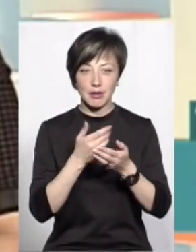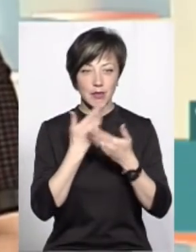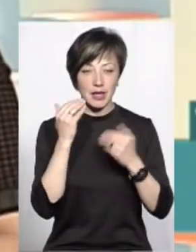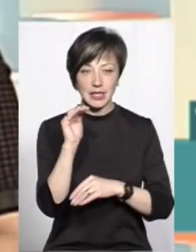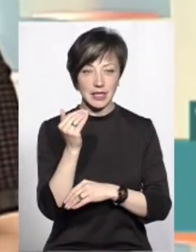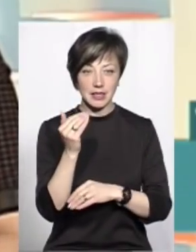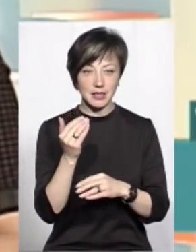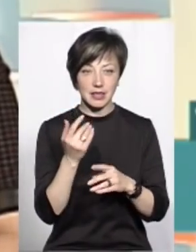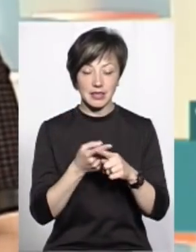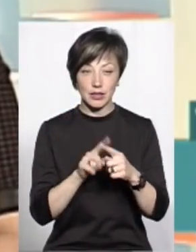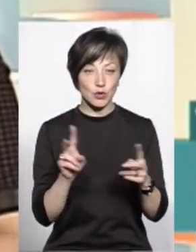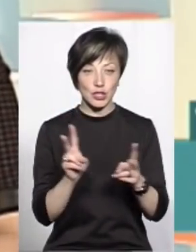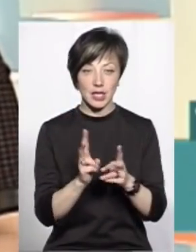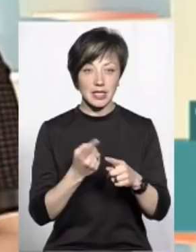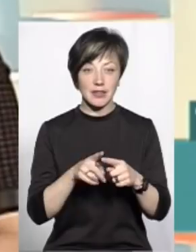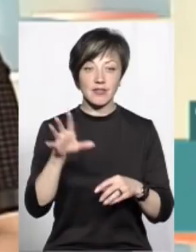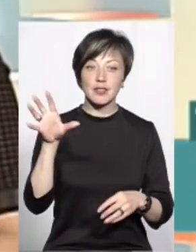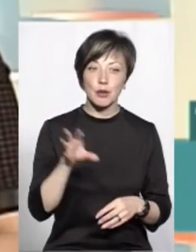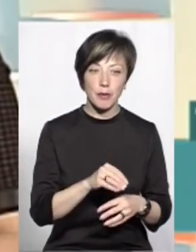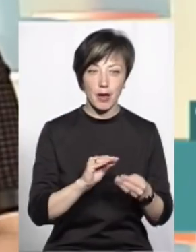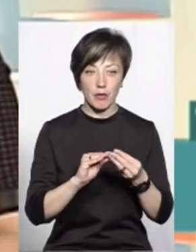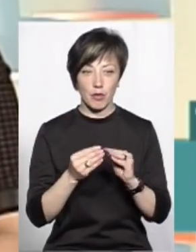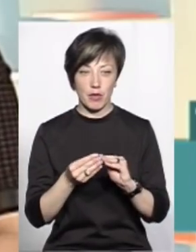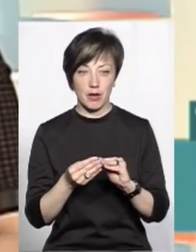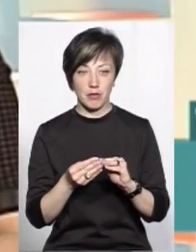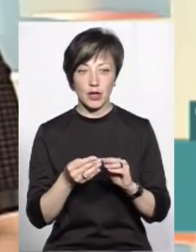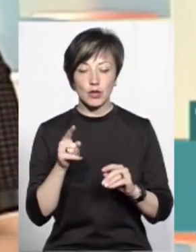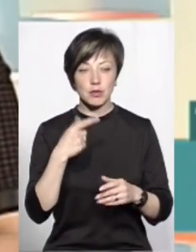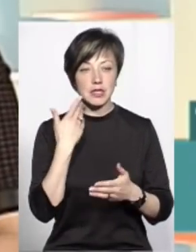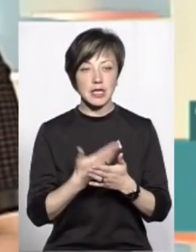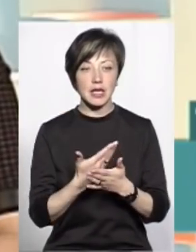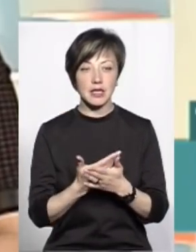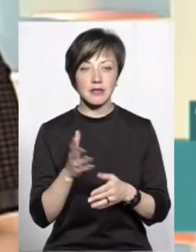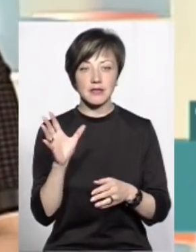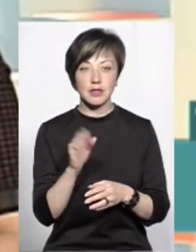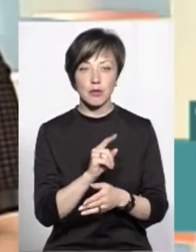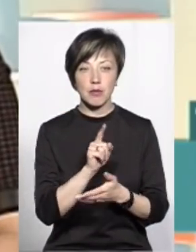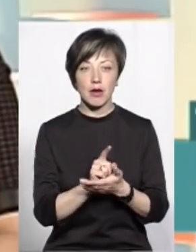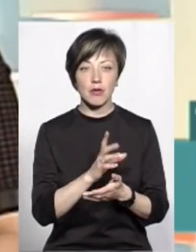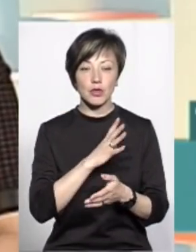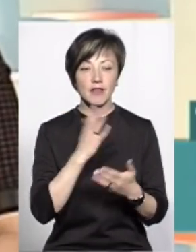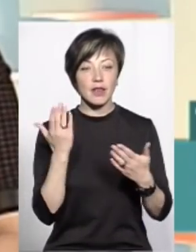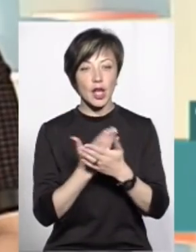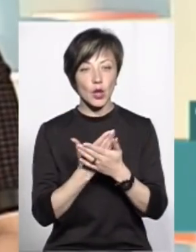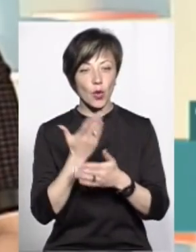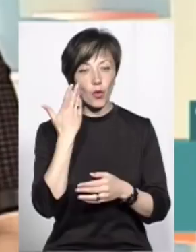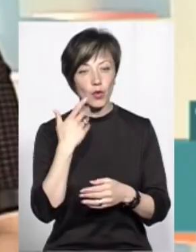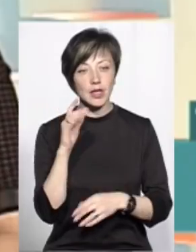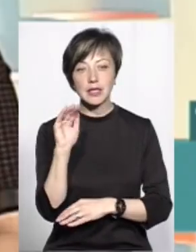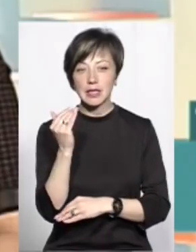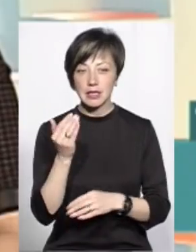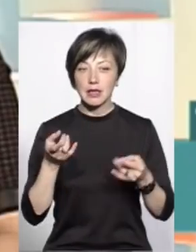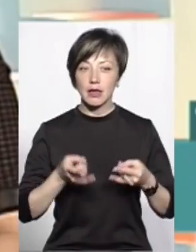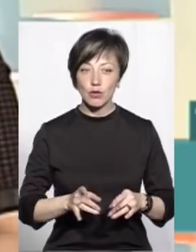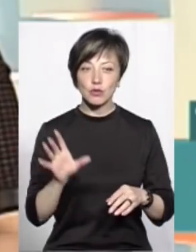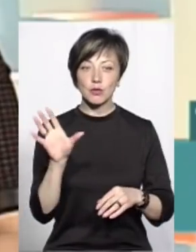дитини, не займалася, не стикалася з цими всіма проблемами, то тобі здається, що все так ніби має бути, як в кіно. А коли вже дитина народжується,